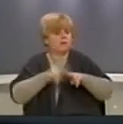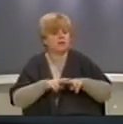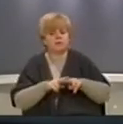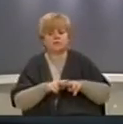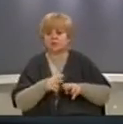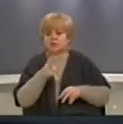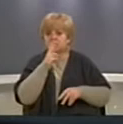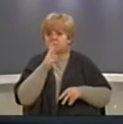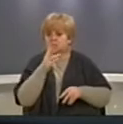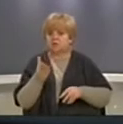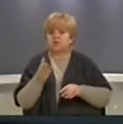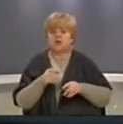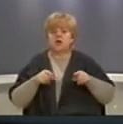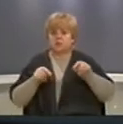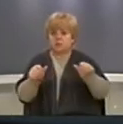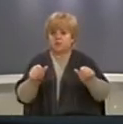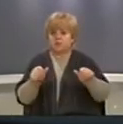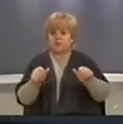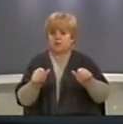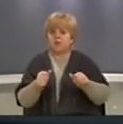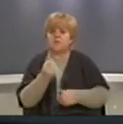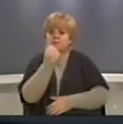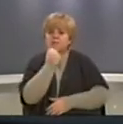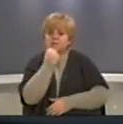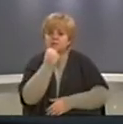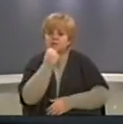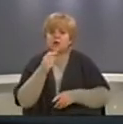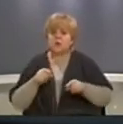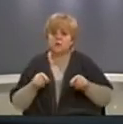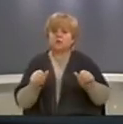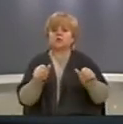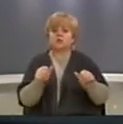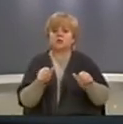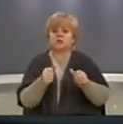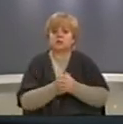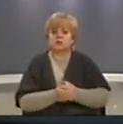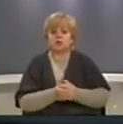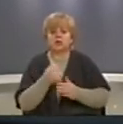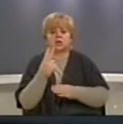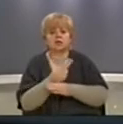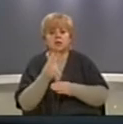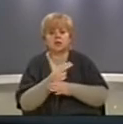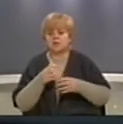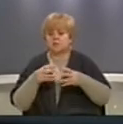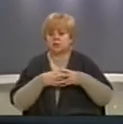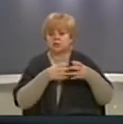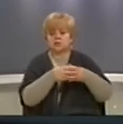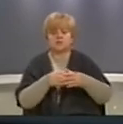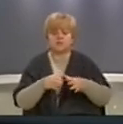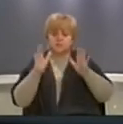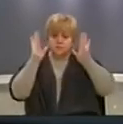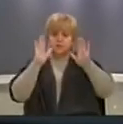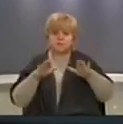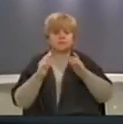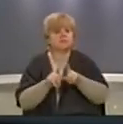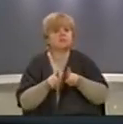që kanë të bëjnë me pronat e paligjshme private, bujqësore, komerciale dhe të bashkësive fetare.